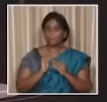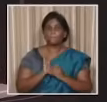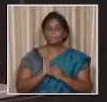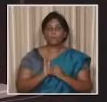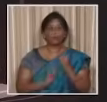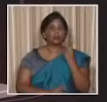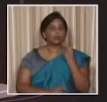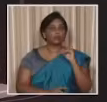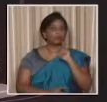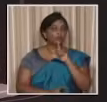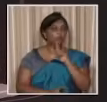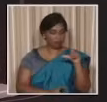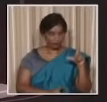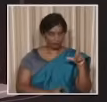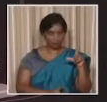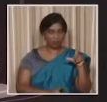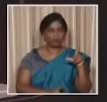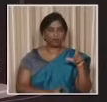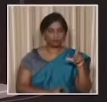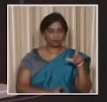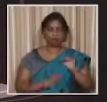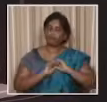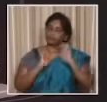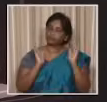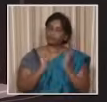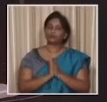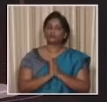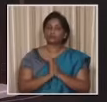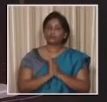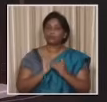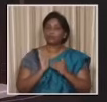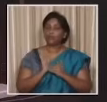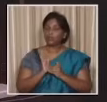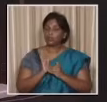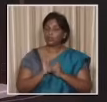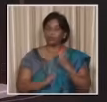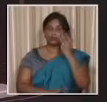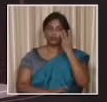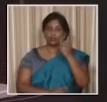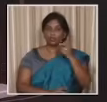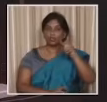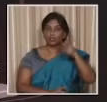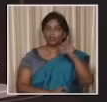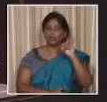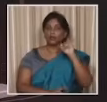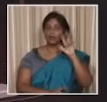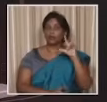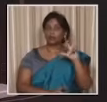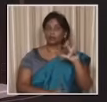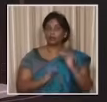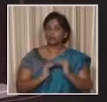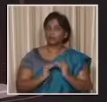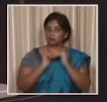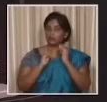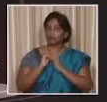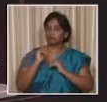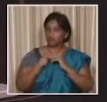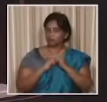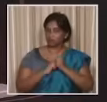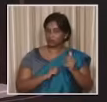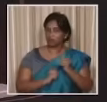මිලියන 2017ක් ඔක්කොම මිලියන 3268ක සංවර්ධන වැඩ කටයුතු